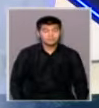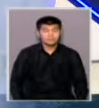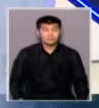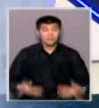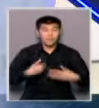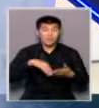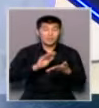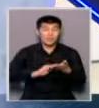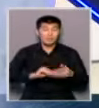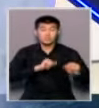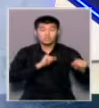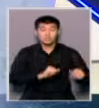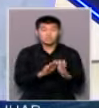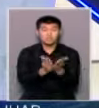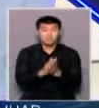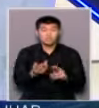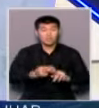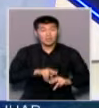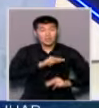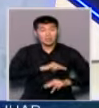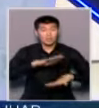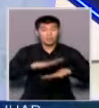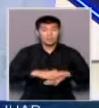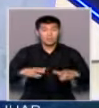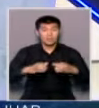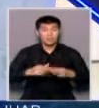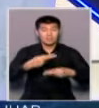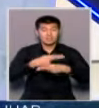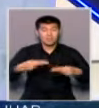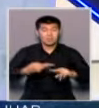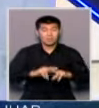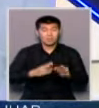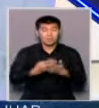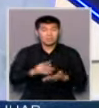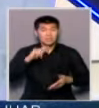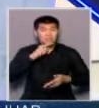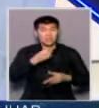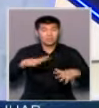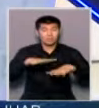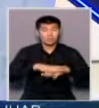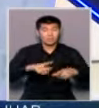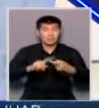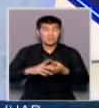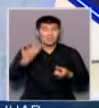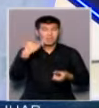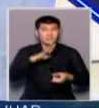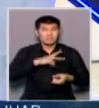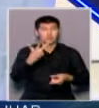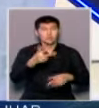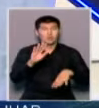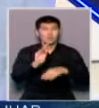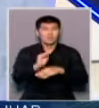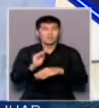Я написала диссертацию на примере работы банка. Тема моего проекта – кризисная коммуникация. Когда-то 3 банкам